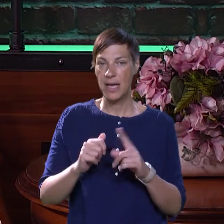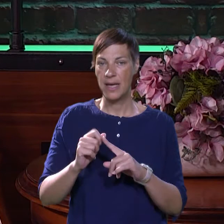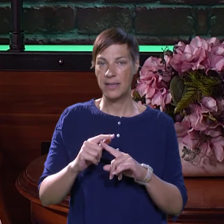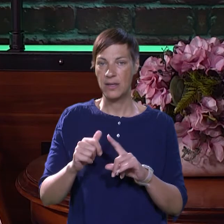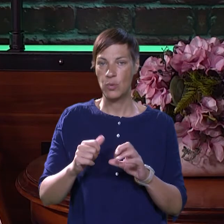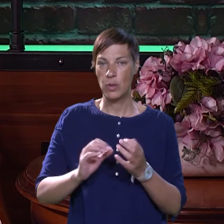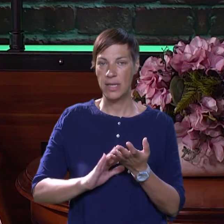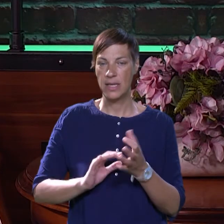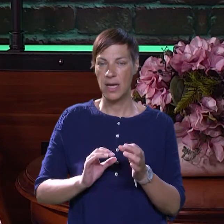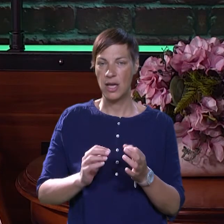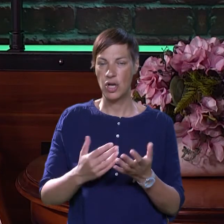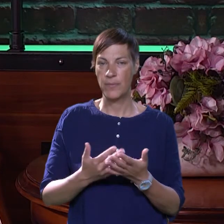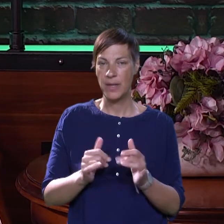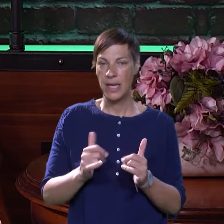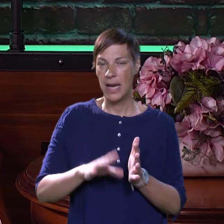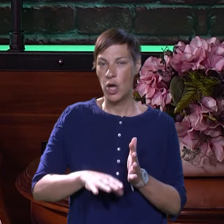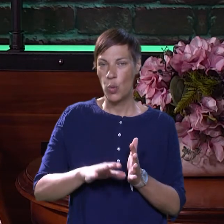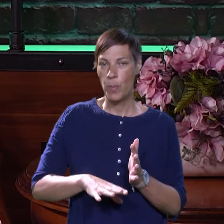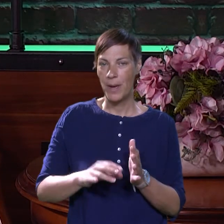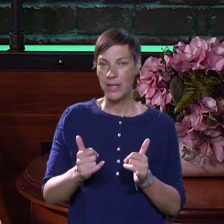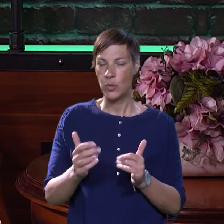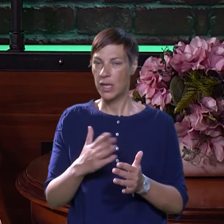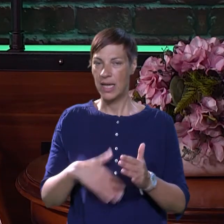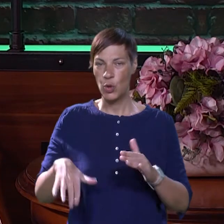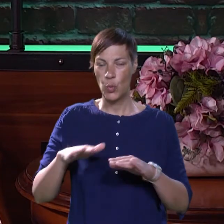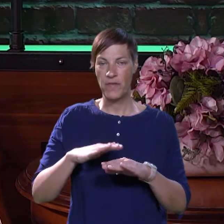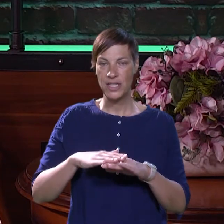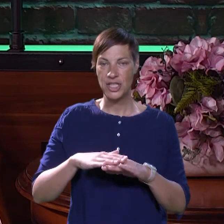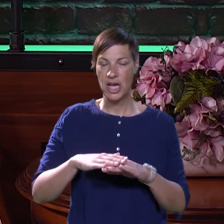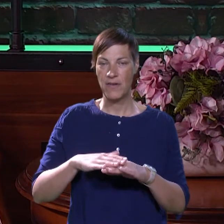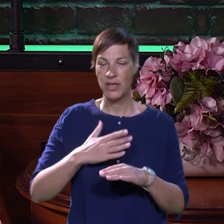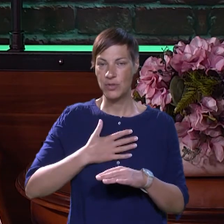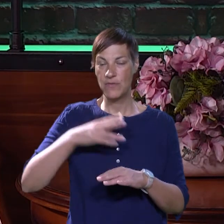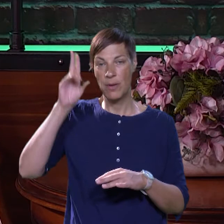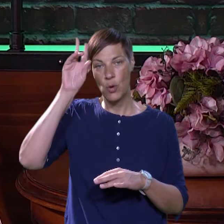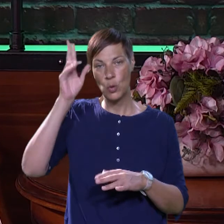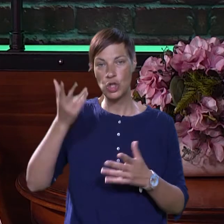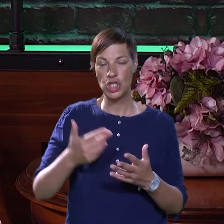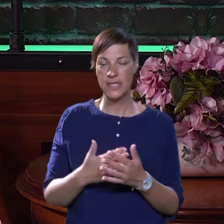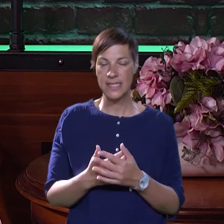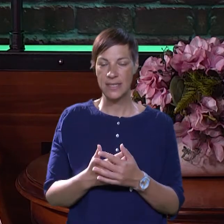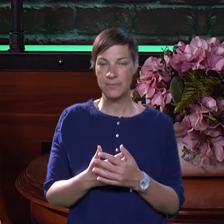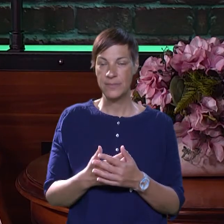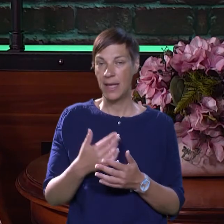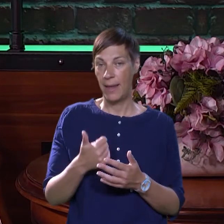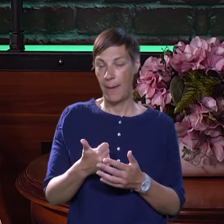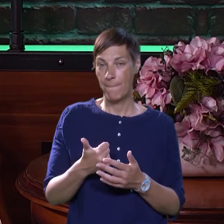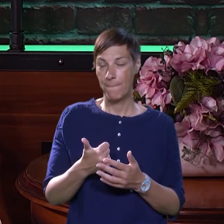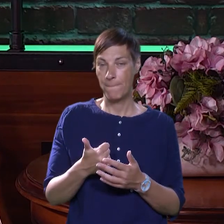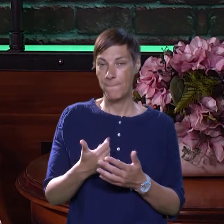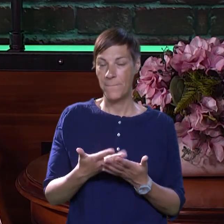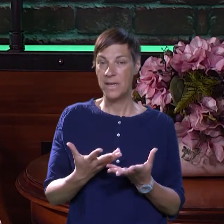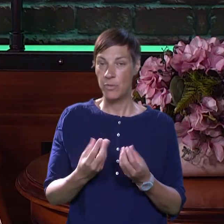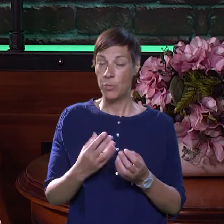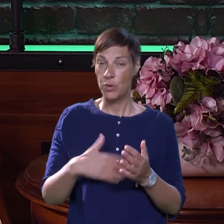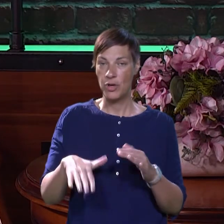neartikulirano, često ili umanjuju ili uvećavaju svoje sposobnosti. Ovo prvo